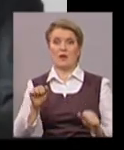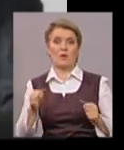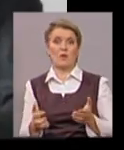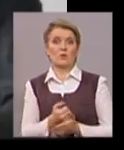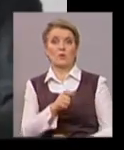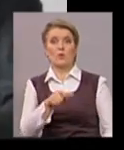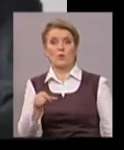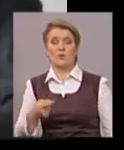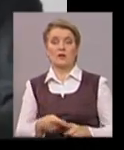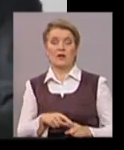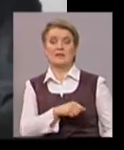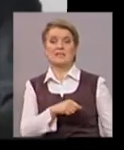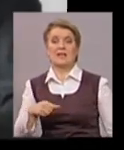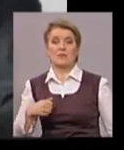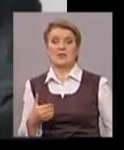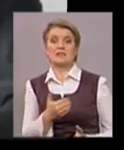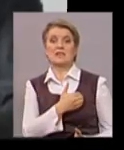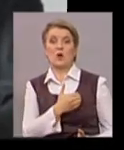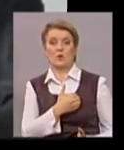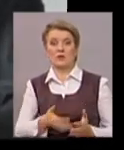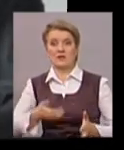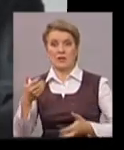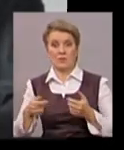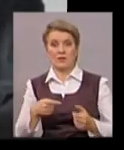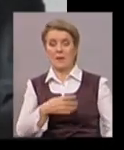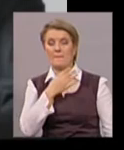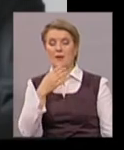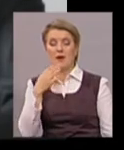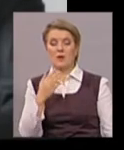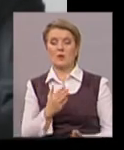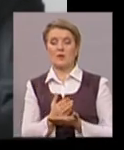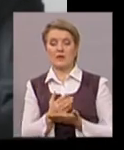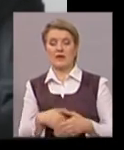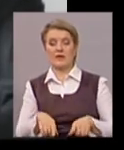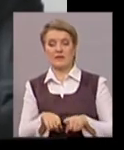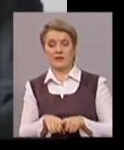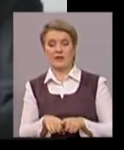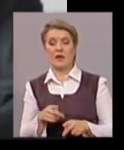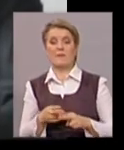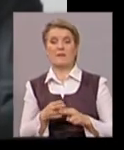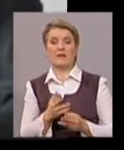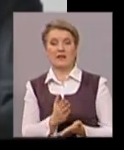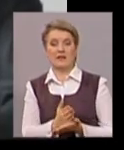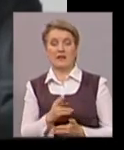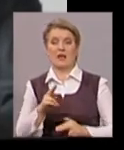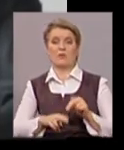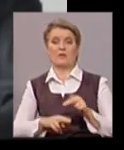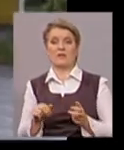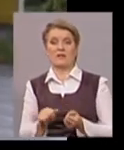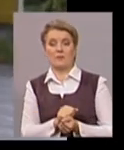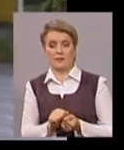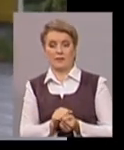люди, які самі захочуть демонтувати, тому що там і багато є таких, є і метал, є і будівельні